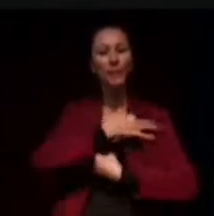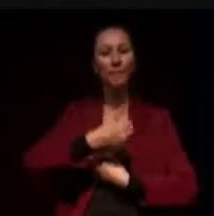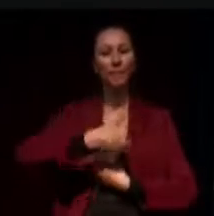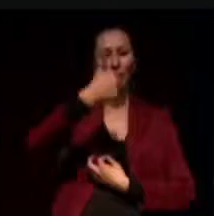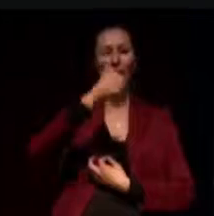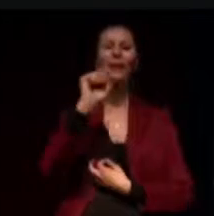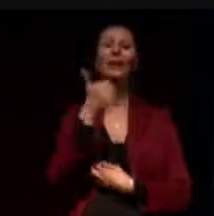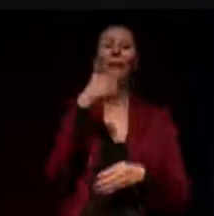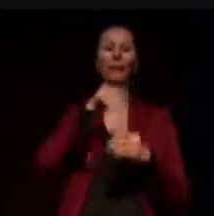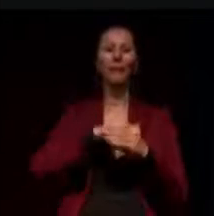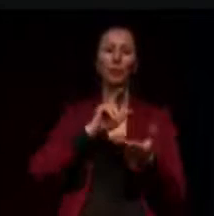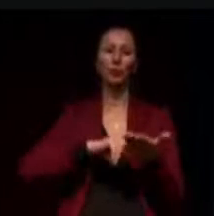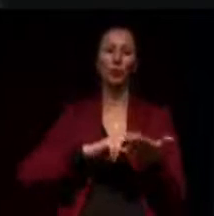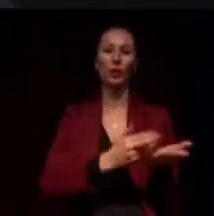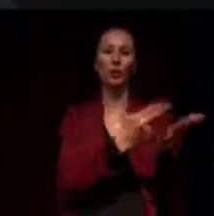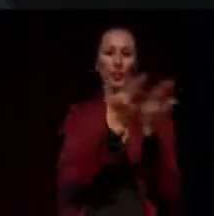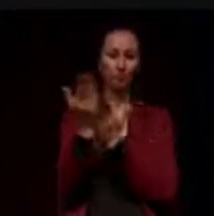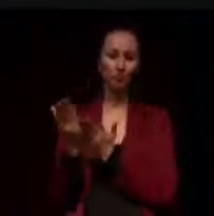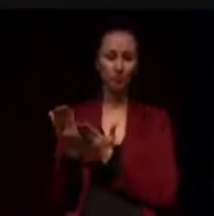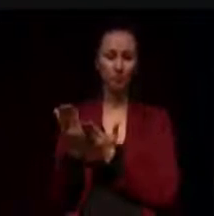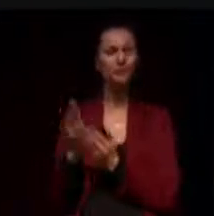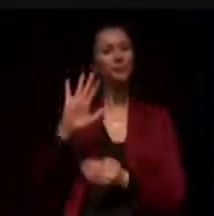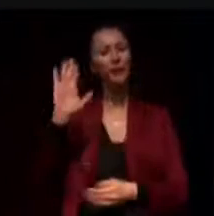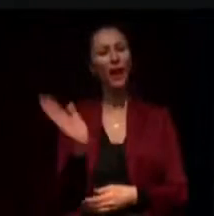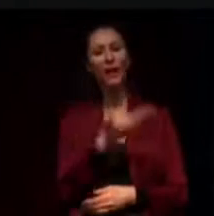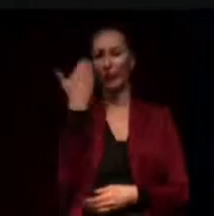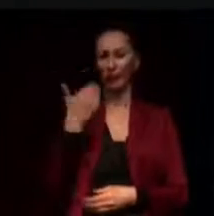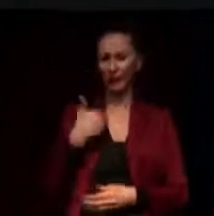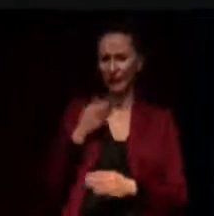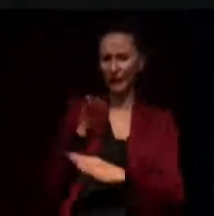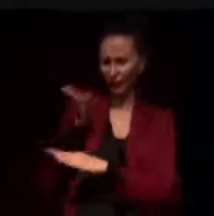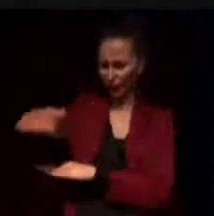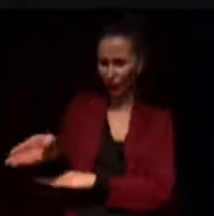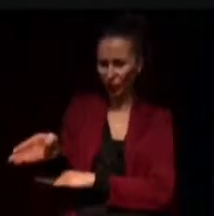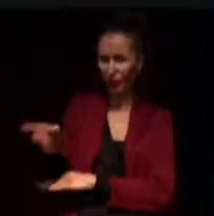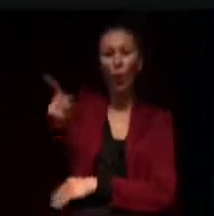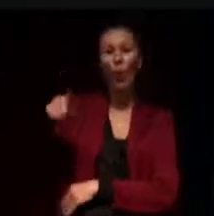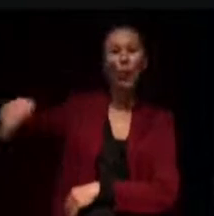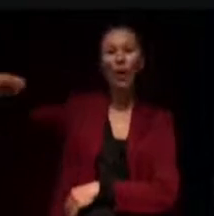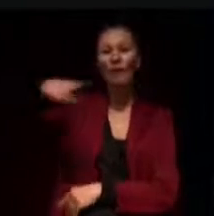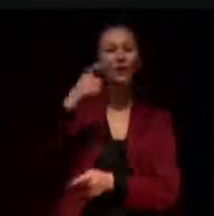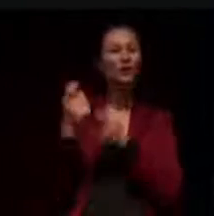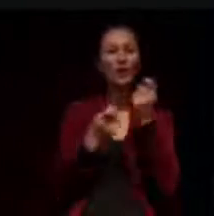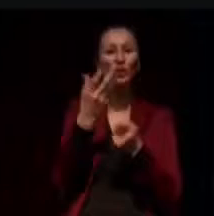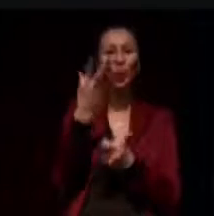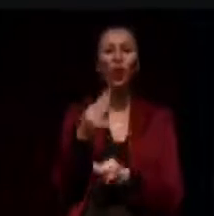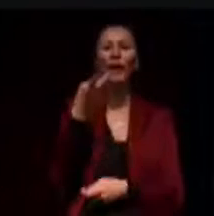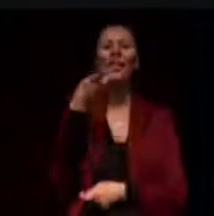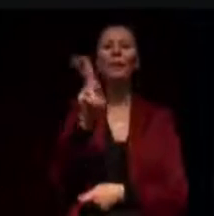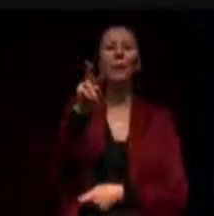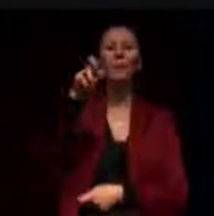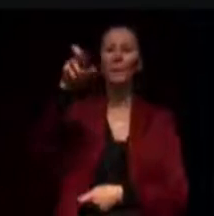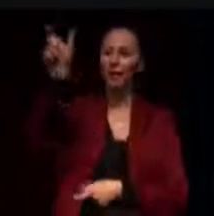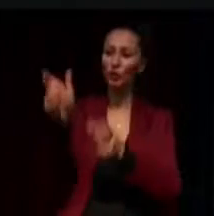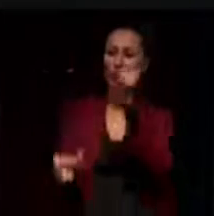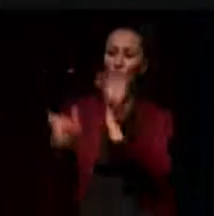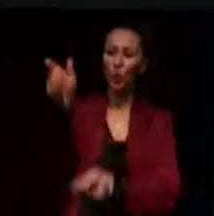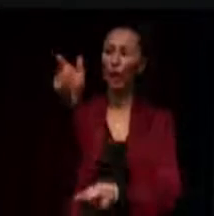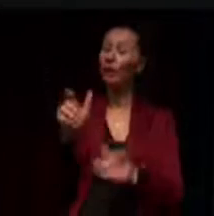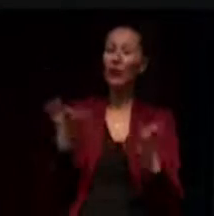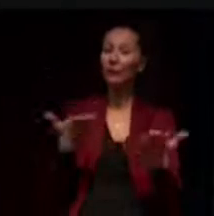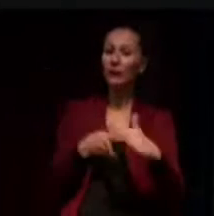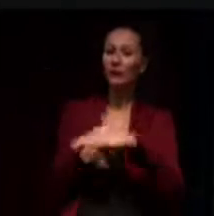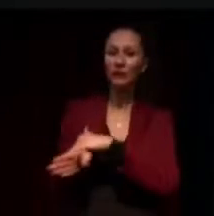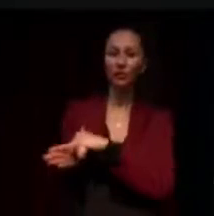Başkan, kıymetli meclis üyeleri, hadi biz gireceğiz de orada çalışacak olan 2000 personeli oraya gerçekten